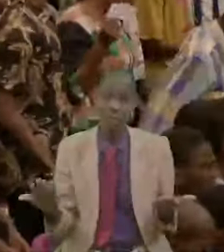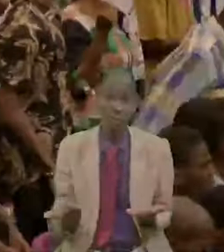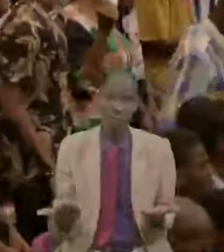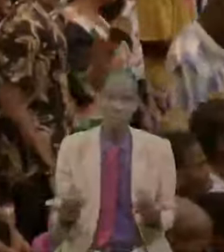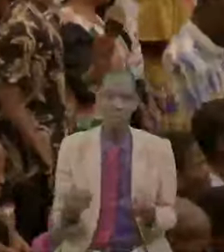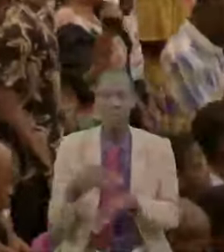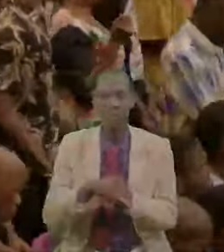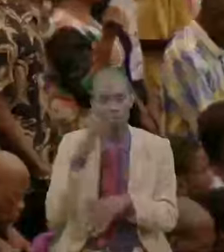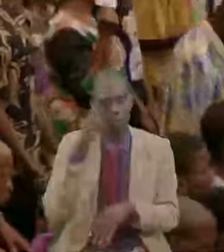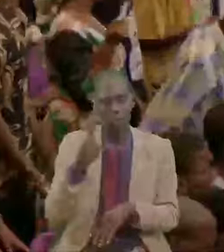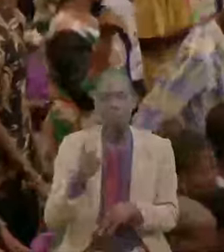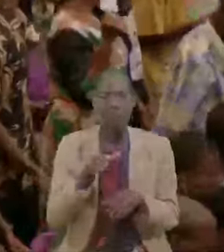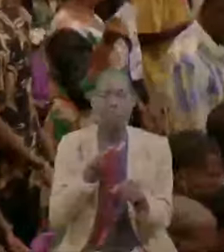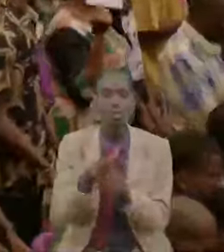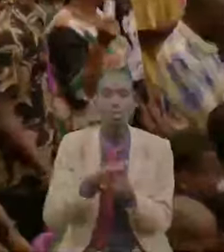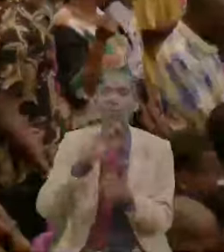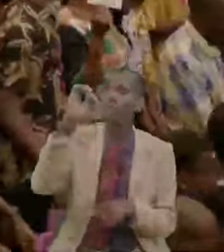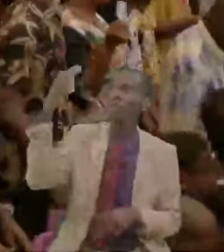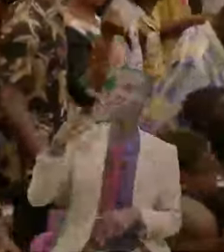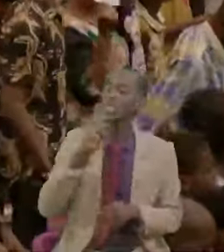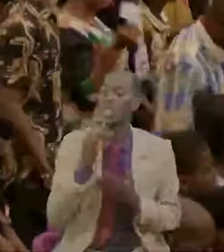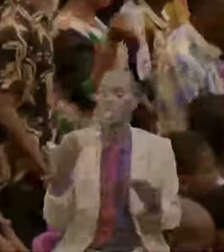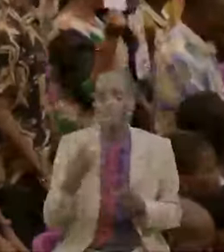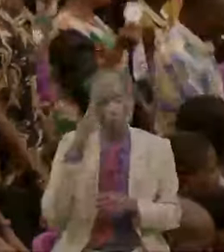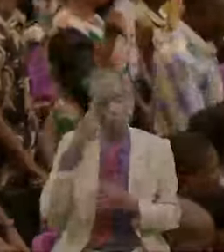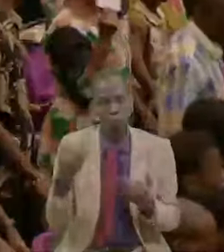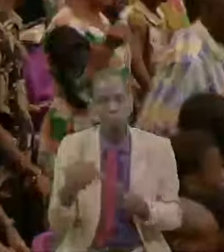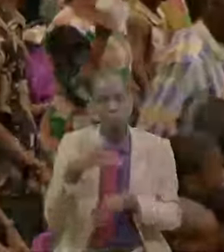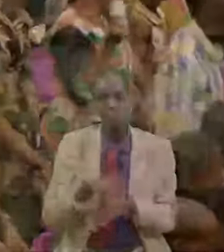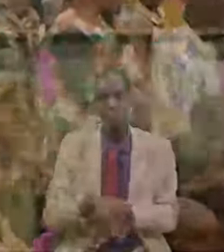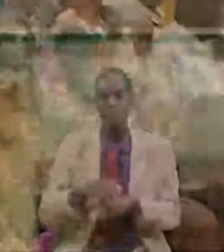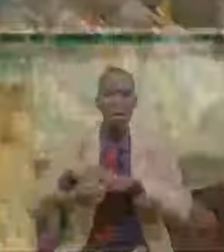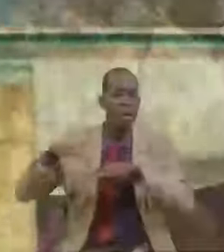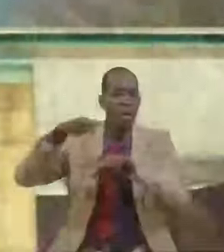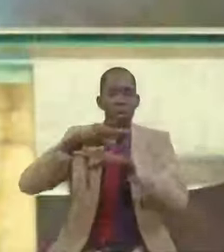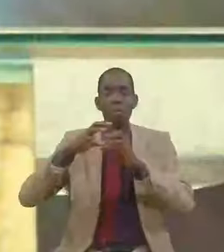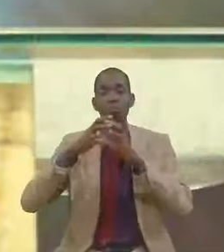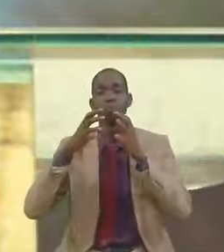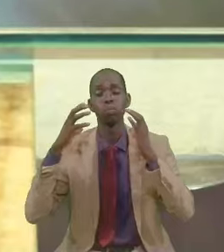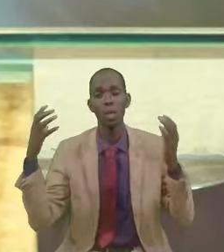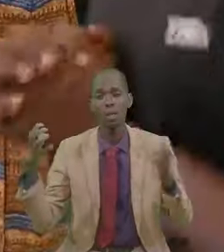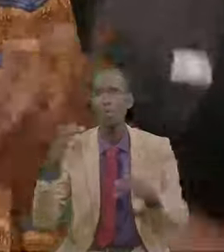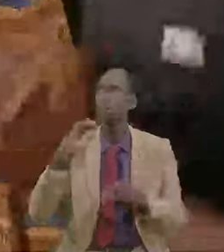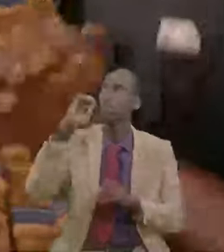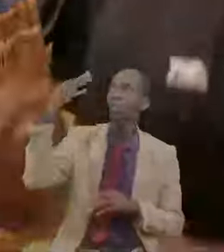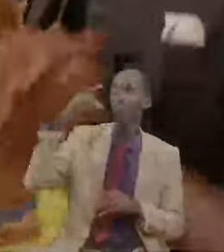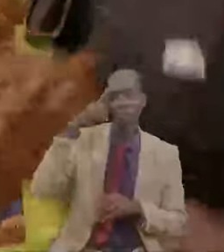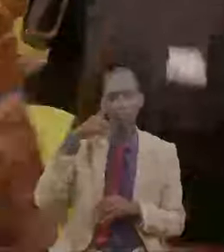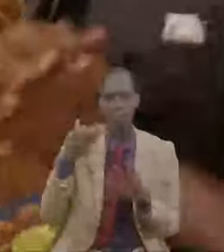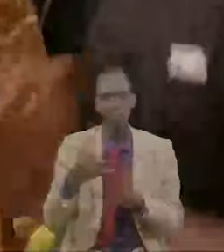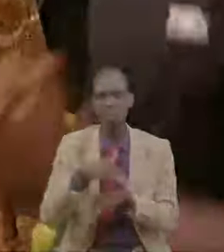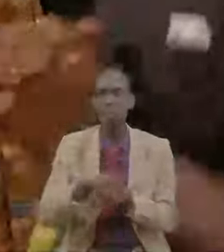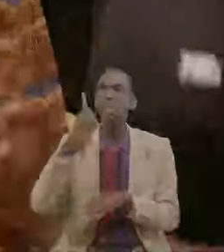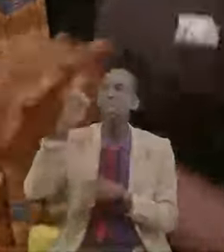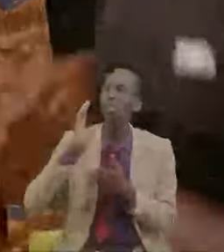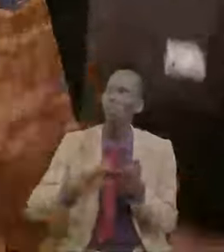abondante grâce est là ce soir. Une grâce suffisante est là. La grâce surabondante est là ce soir. Le Seigneur pardonne. Le